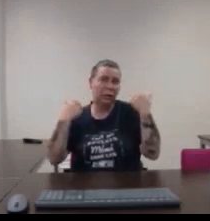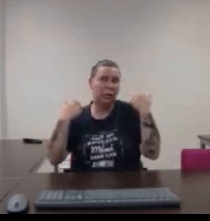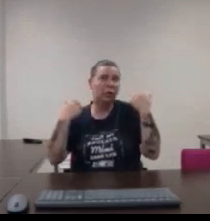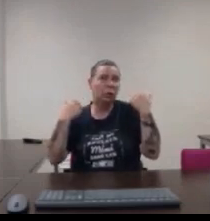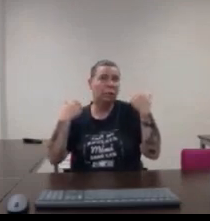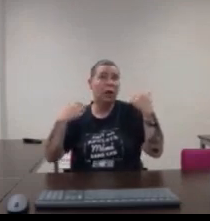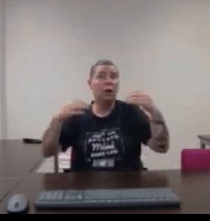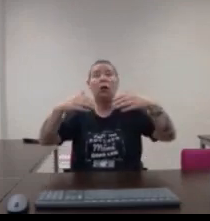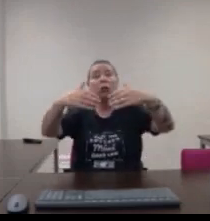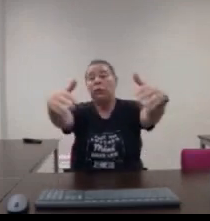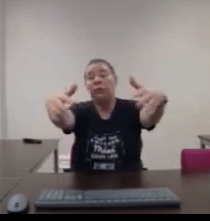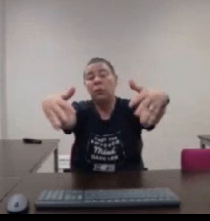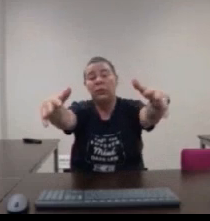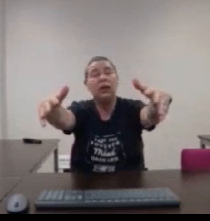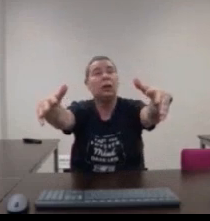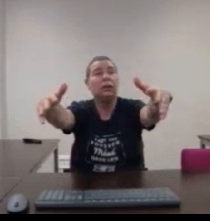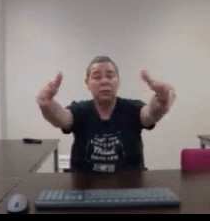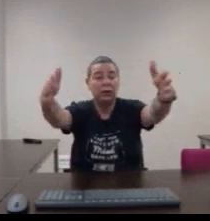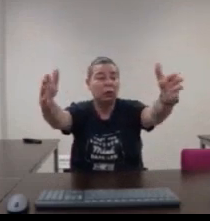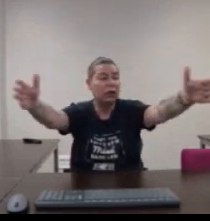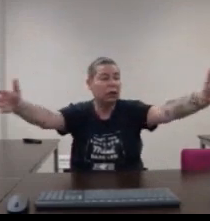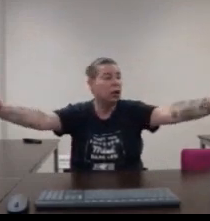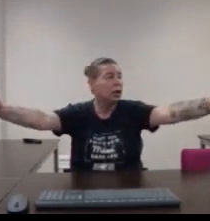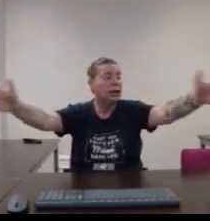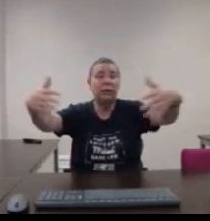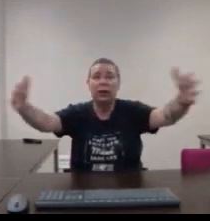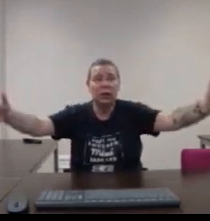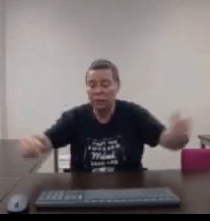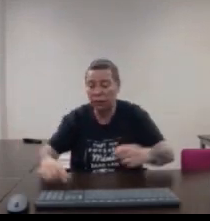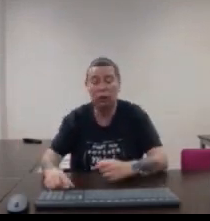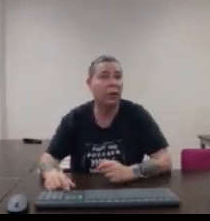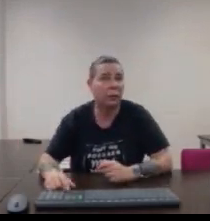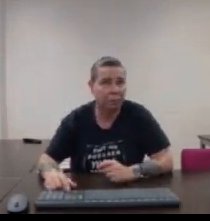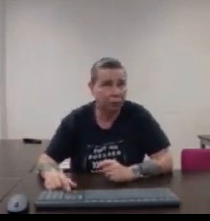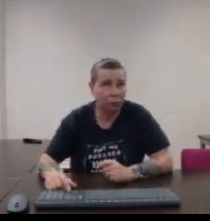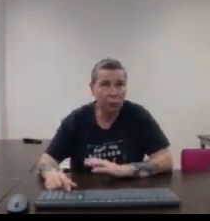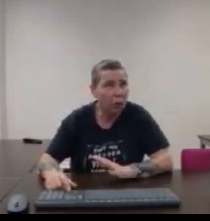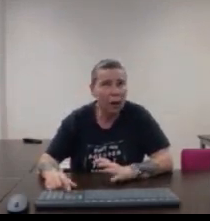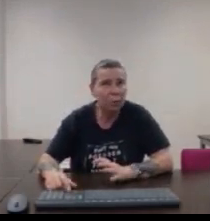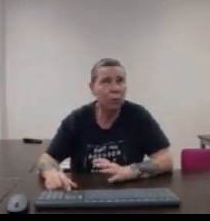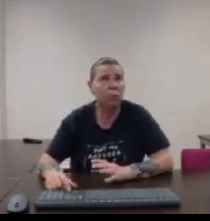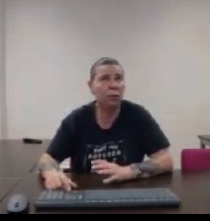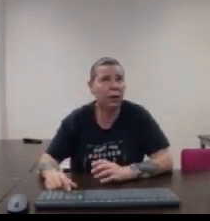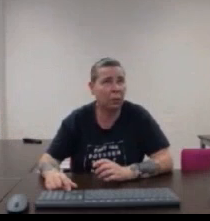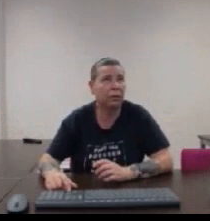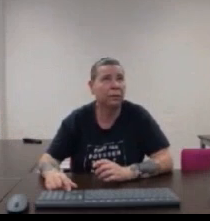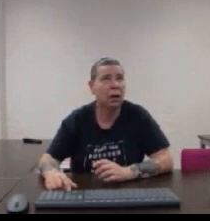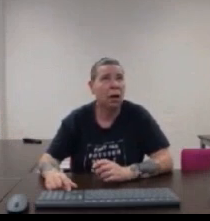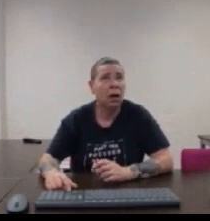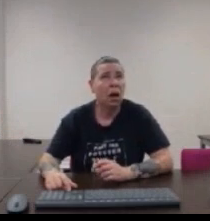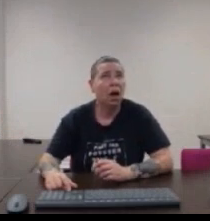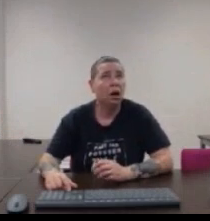faire solliciter votre dos. Au fond aussi, ça peut être les classeurs d'archives, les trucs comme ça. Voilà pour faire